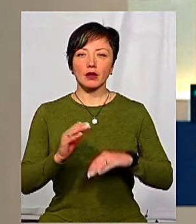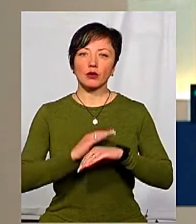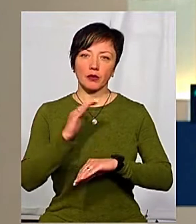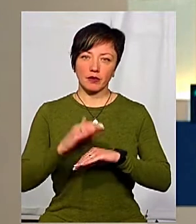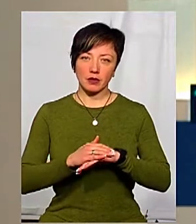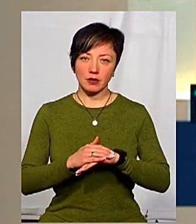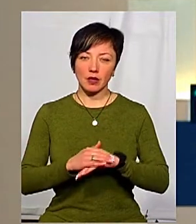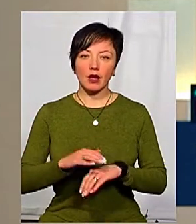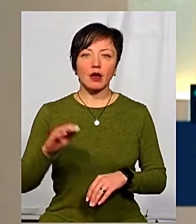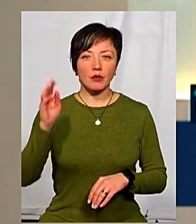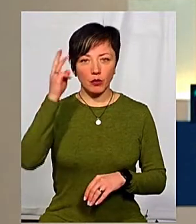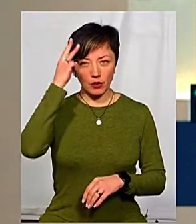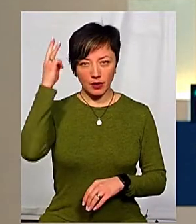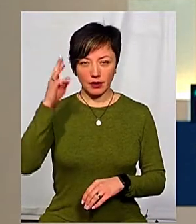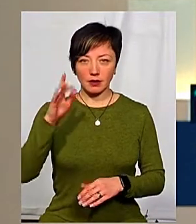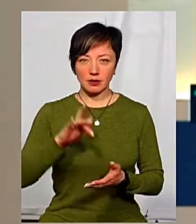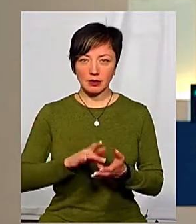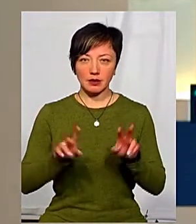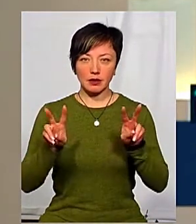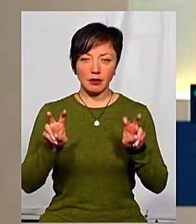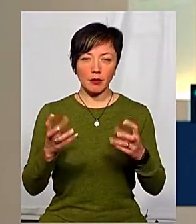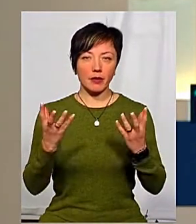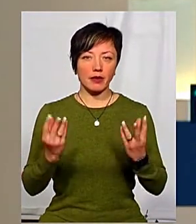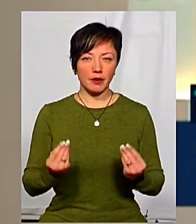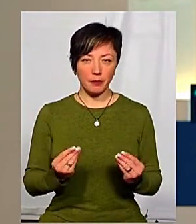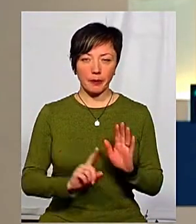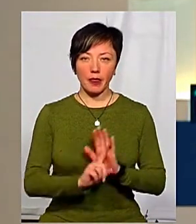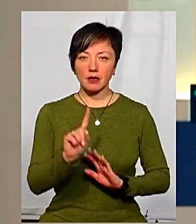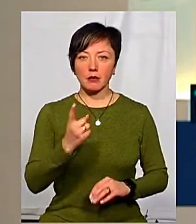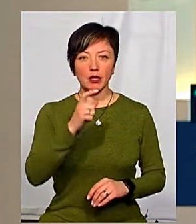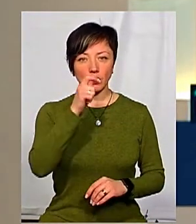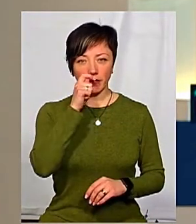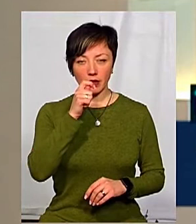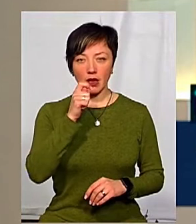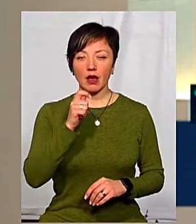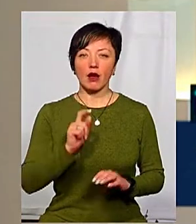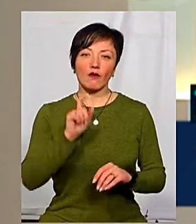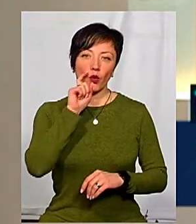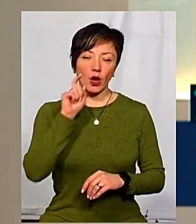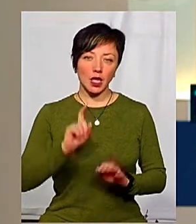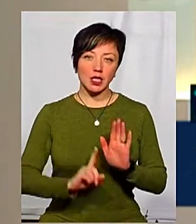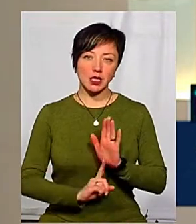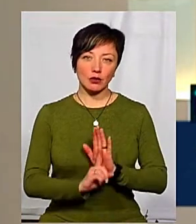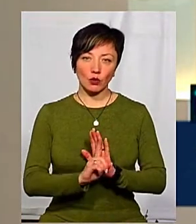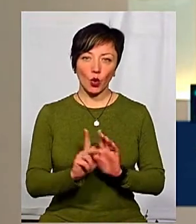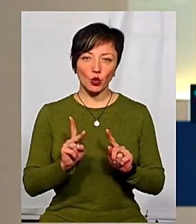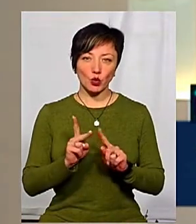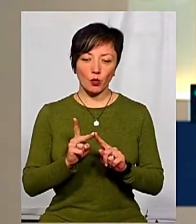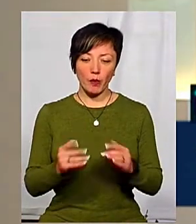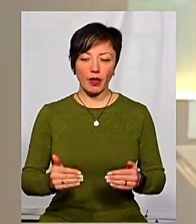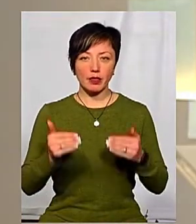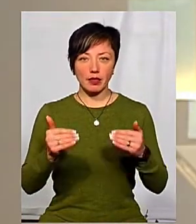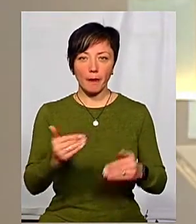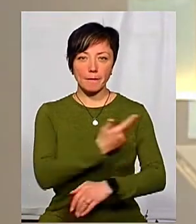Добрий вечір. На UA Поділля тема дня. З 1 квітня в Україні стартує другий